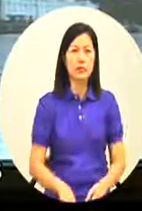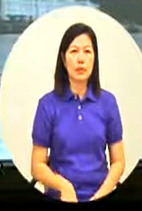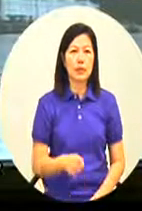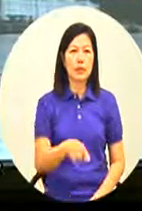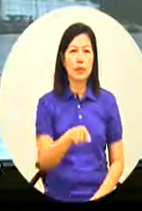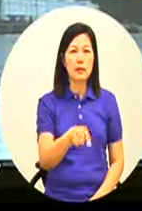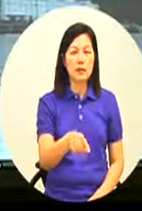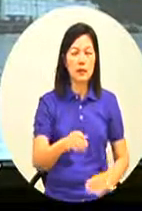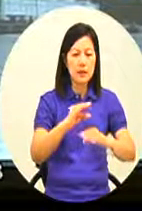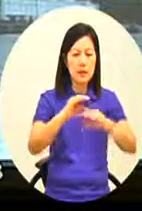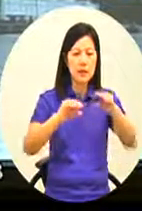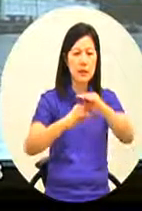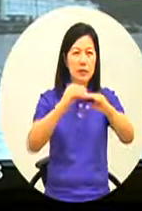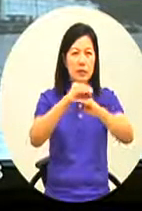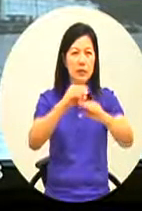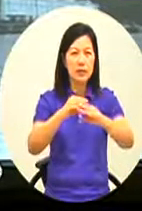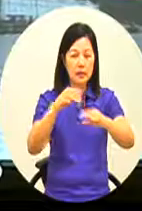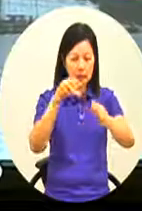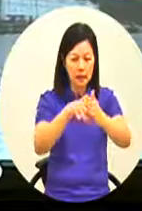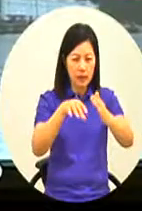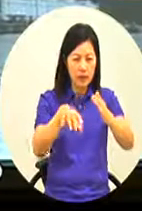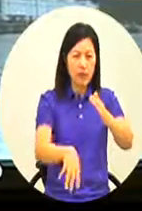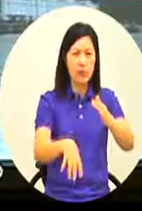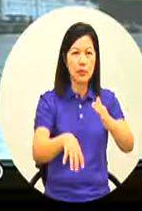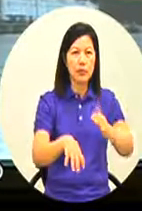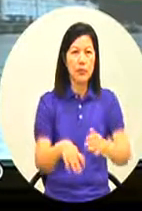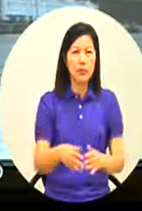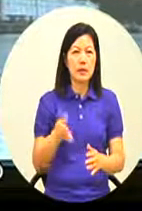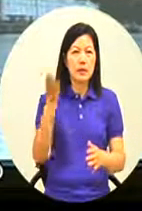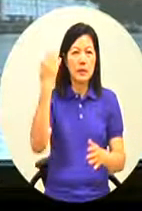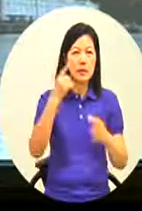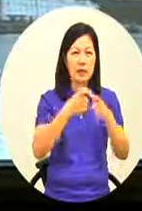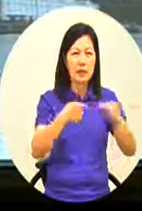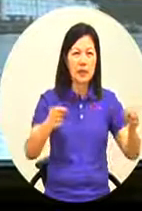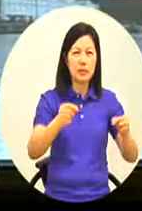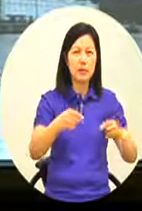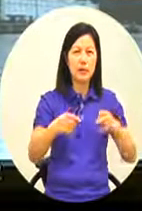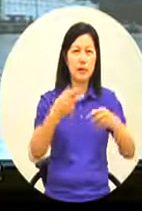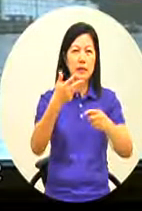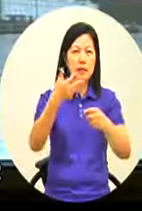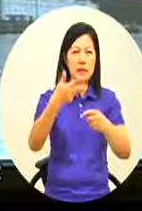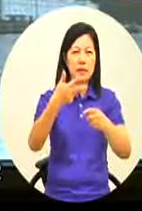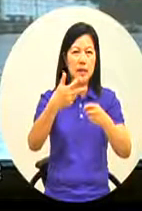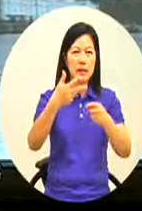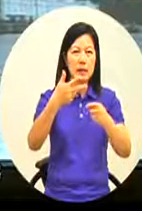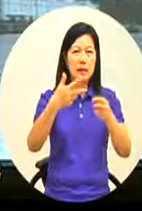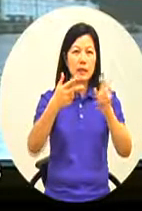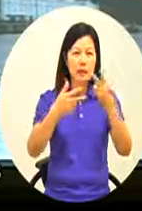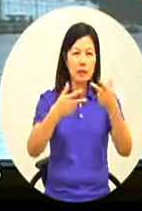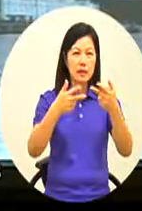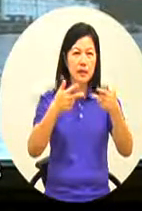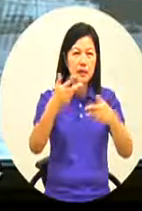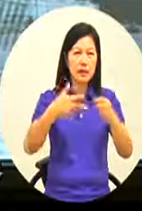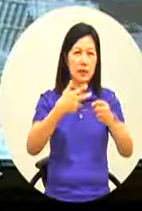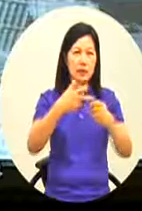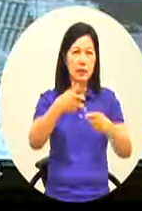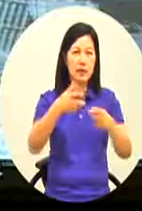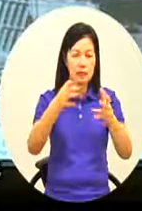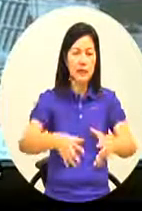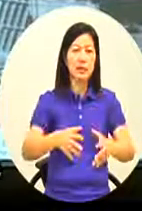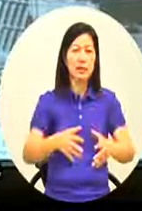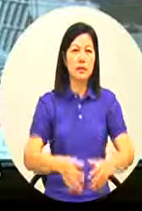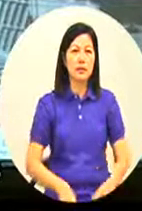库，那这张照片是在昭和七年1932年拍摄的，其实蛮漂亮的啦。那接着我们来看一下